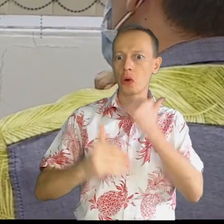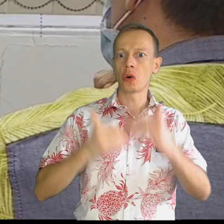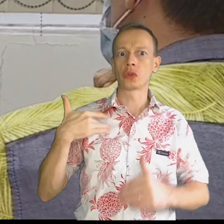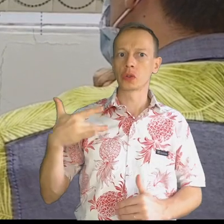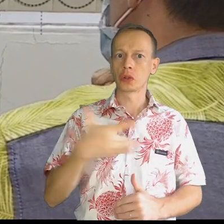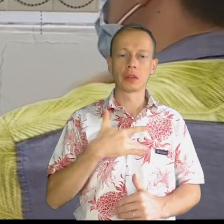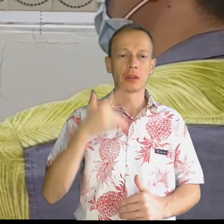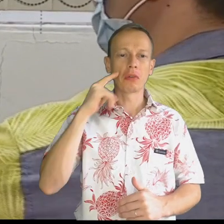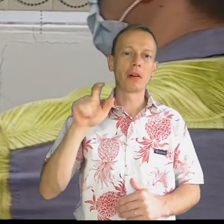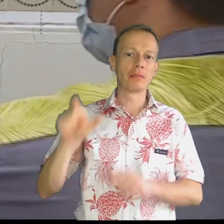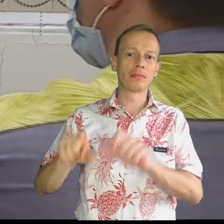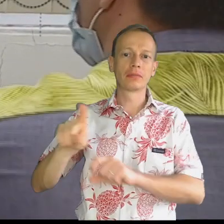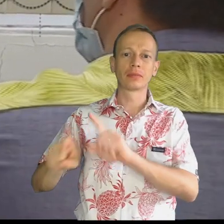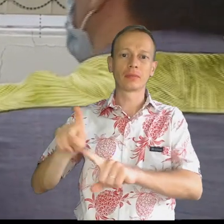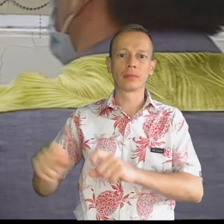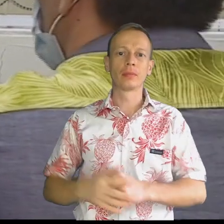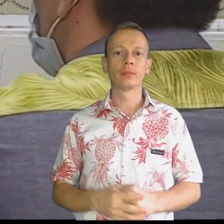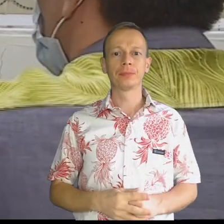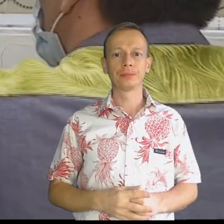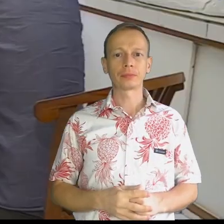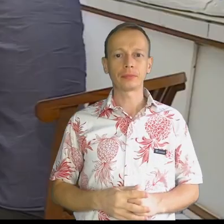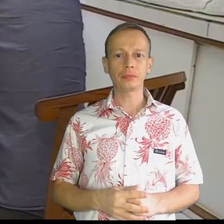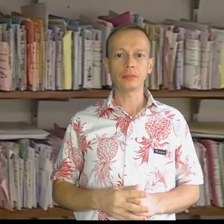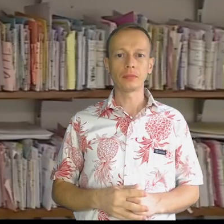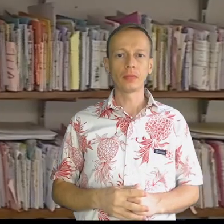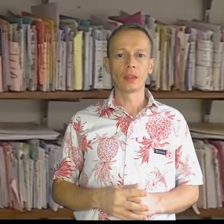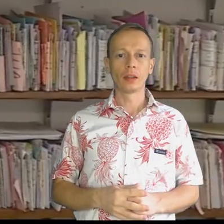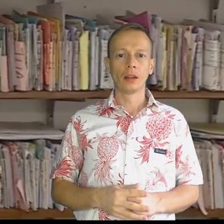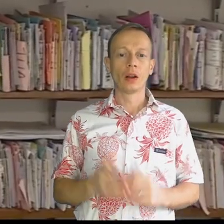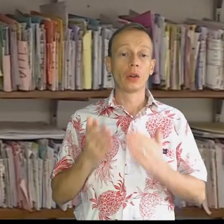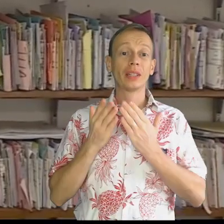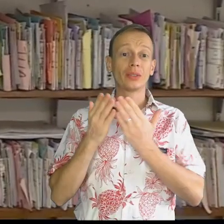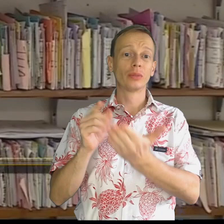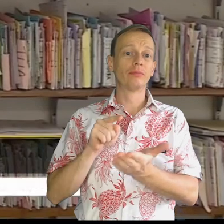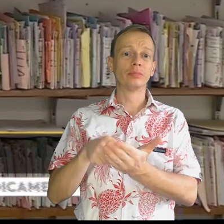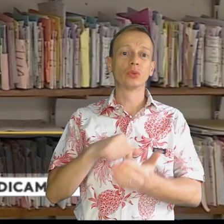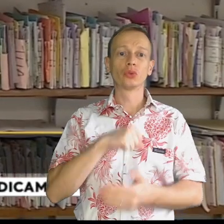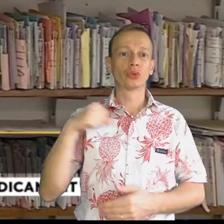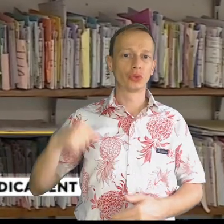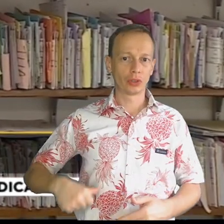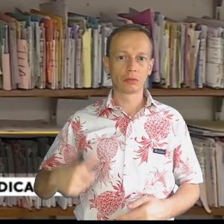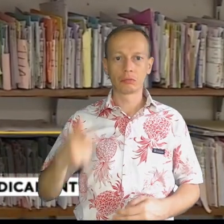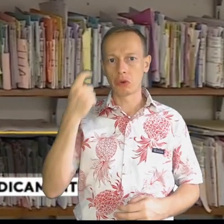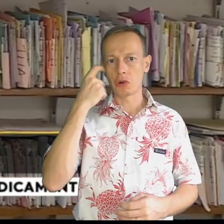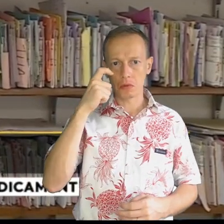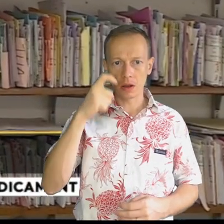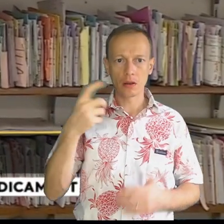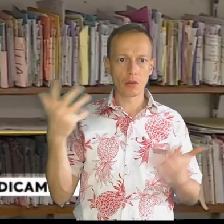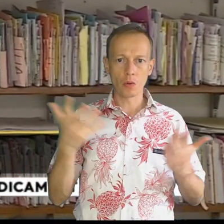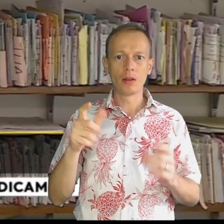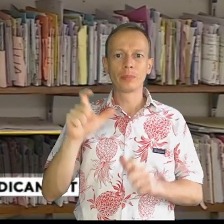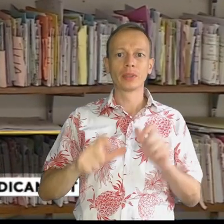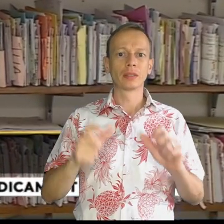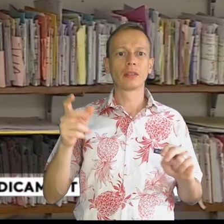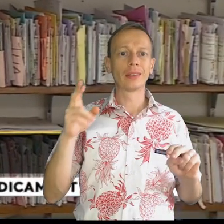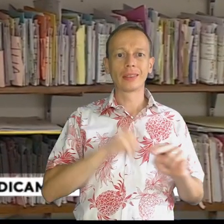Il s'exprime au micro de Nicolas Suire. Une étude a démontré en Chine on a observé que